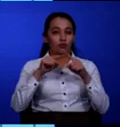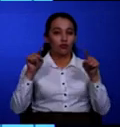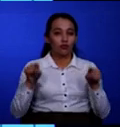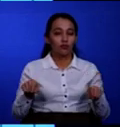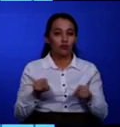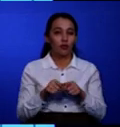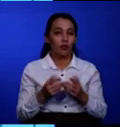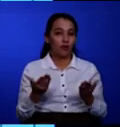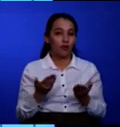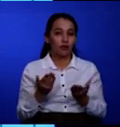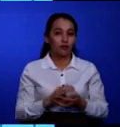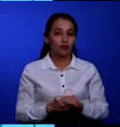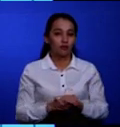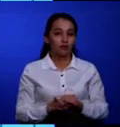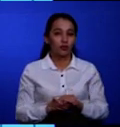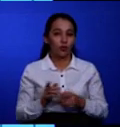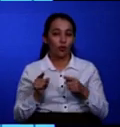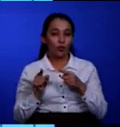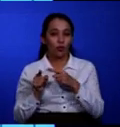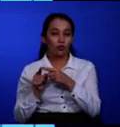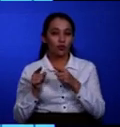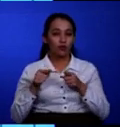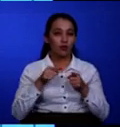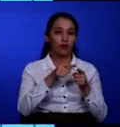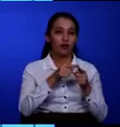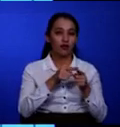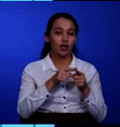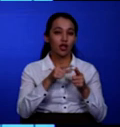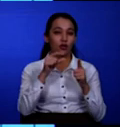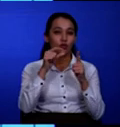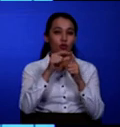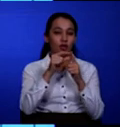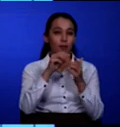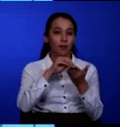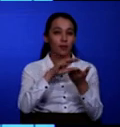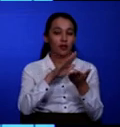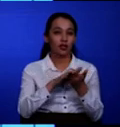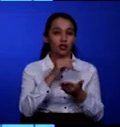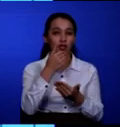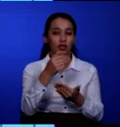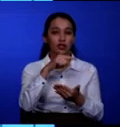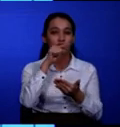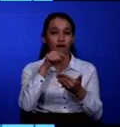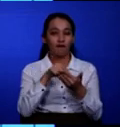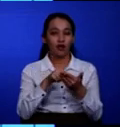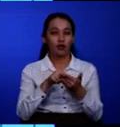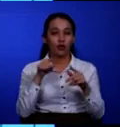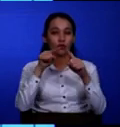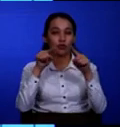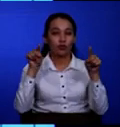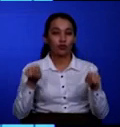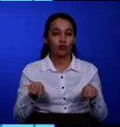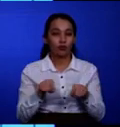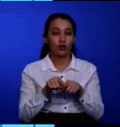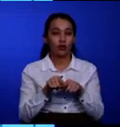ko'pmi? Ularning uchlarini harflar bilan belgilang. Sizga savol. 4 burchak, to'g'ri